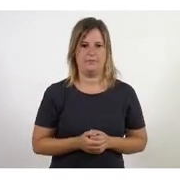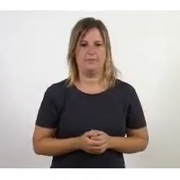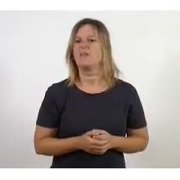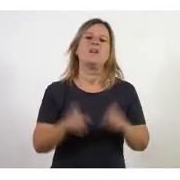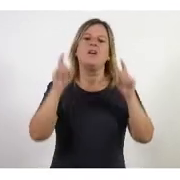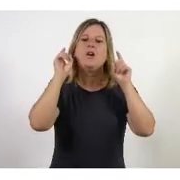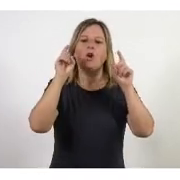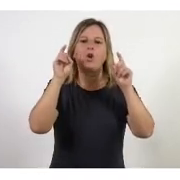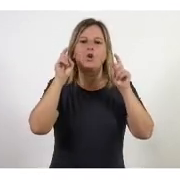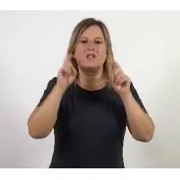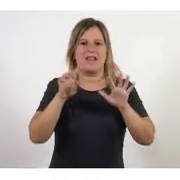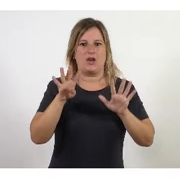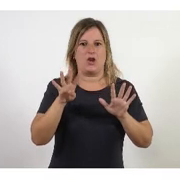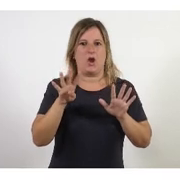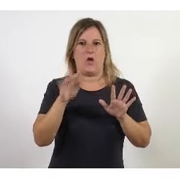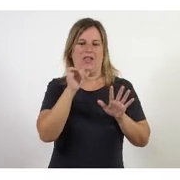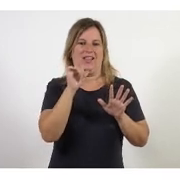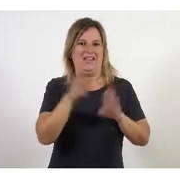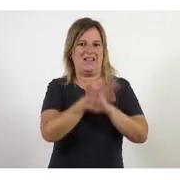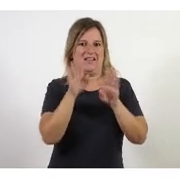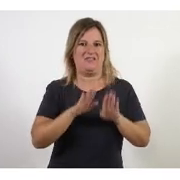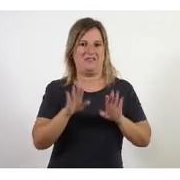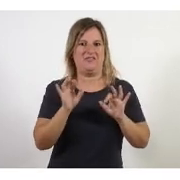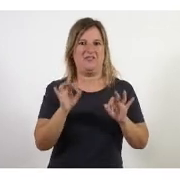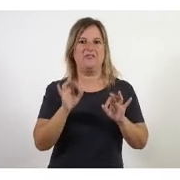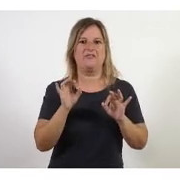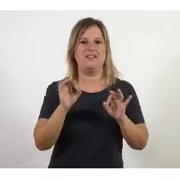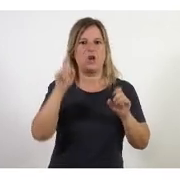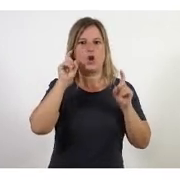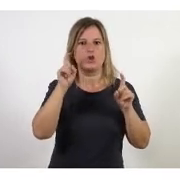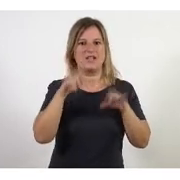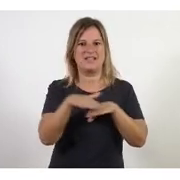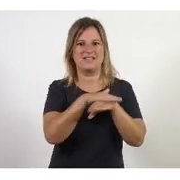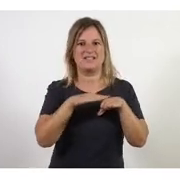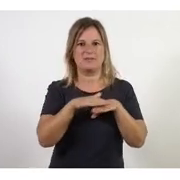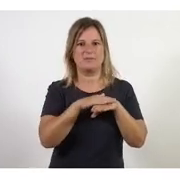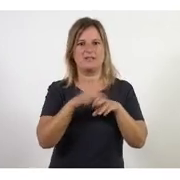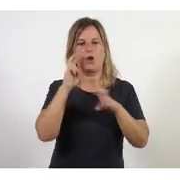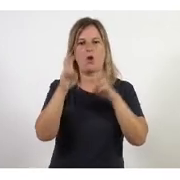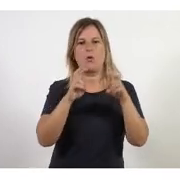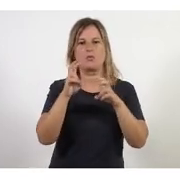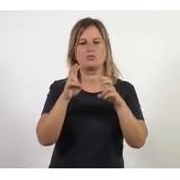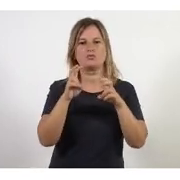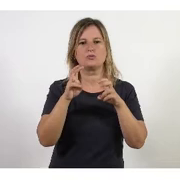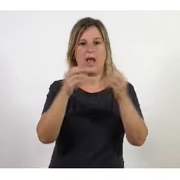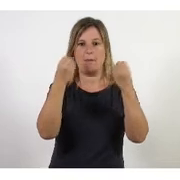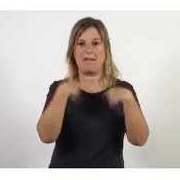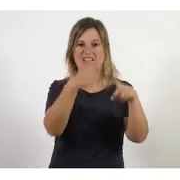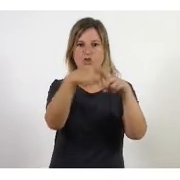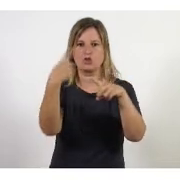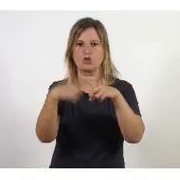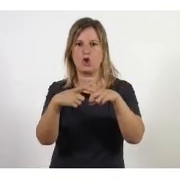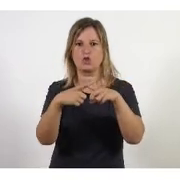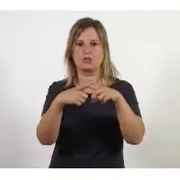Consell número 9, ja estem acabant amb aquests consells bàsics per crear vídeos. Capteu varietat de planos. Si pot ser, graveu la mateixa cosa des